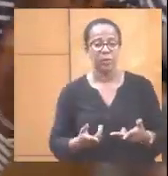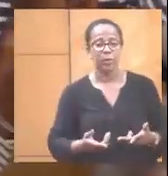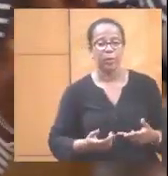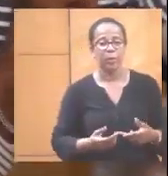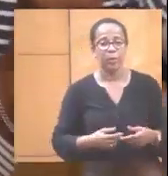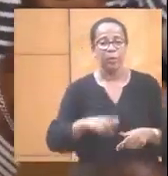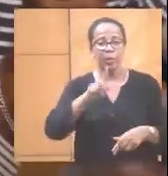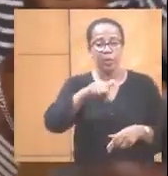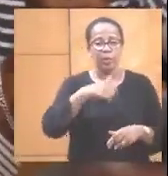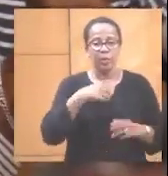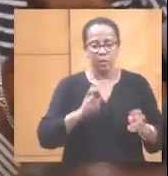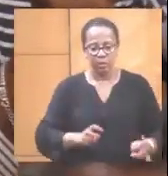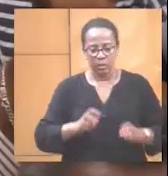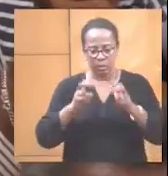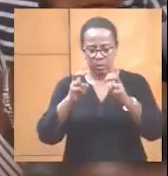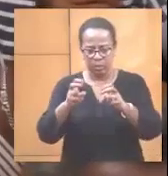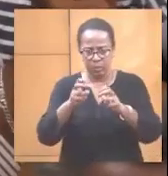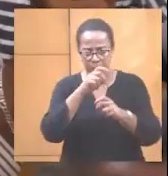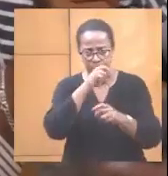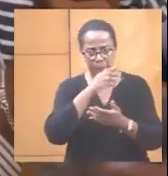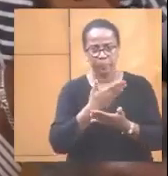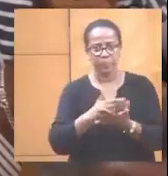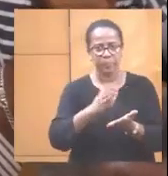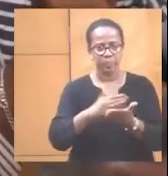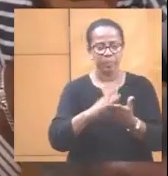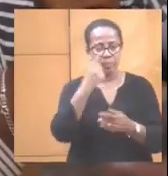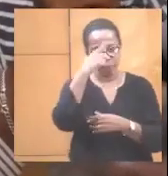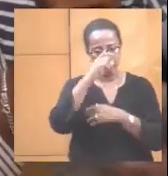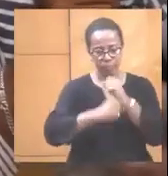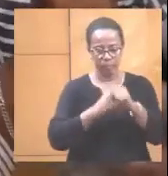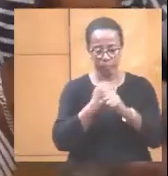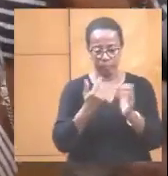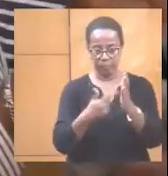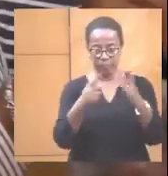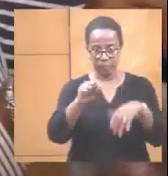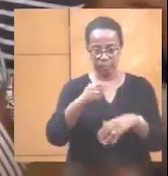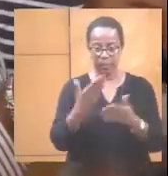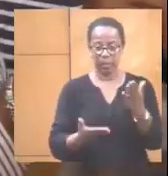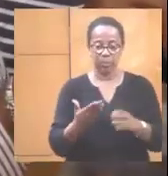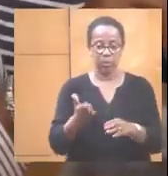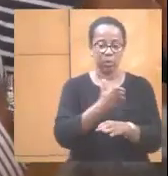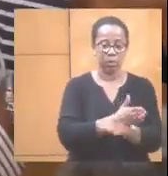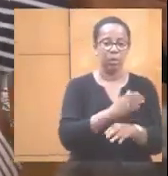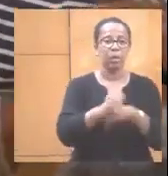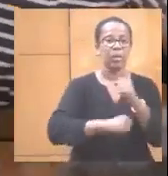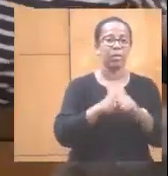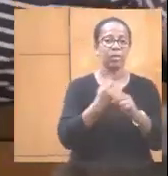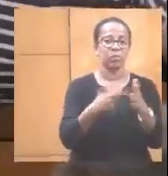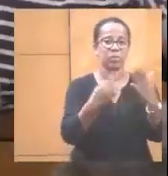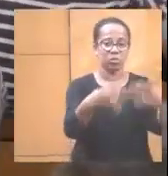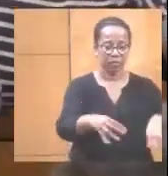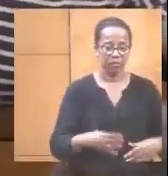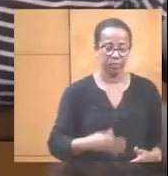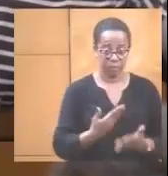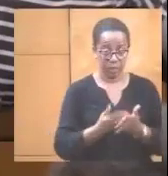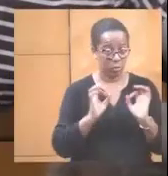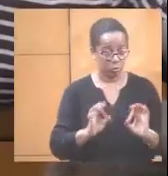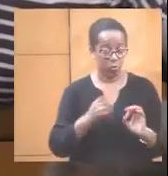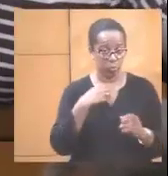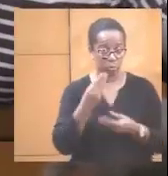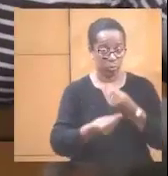a une augmentation des crédits de 2020 par rapport à 2019. C'est justement pour nous permettre